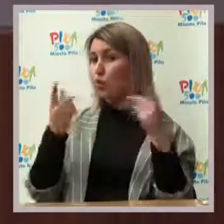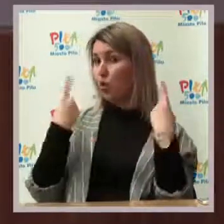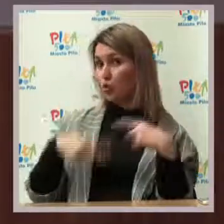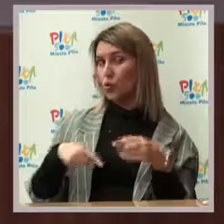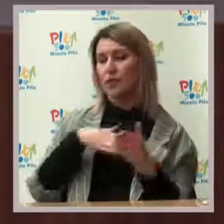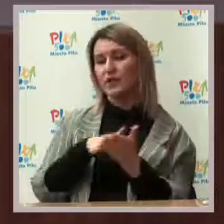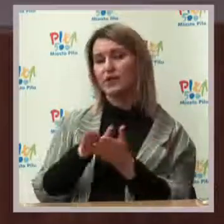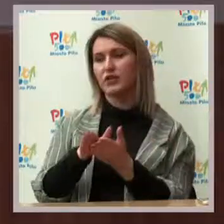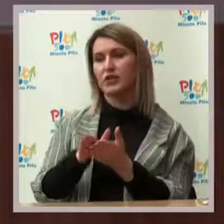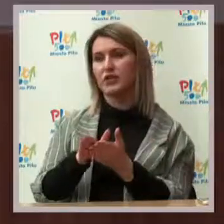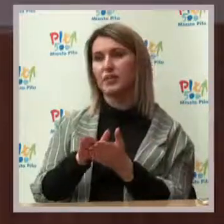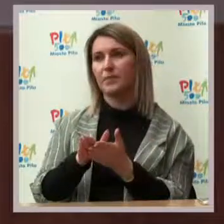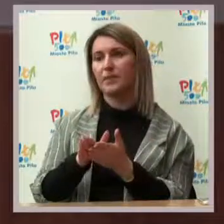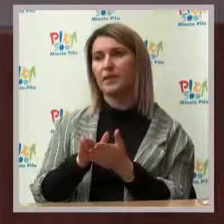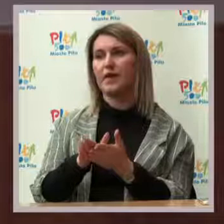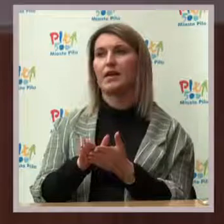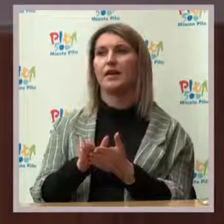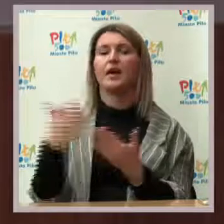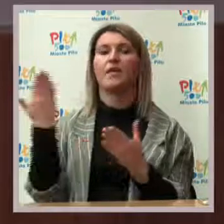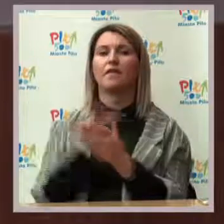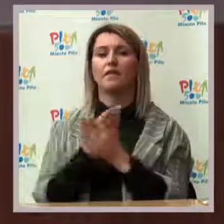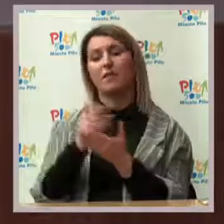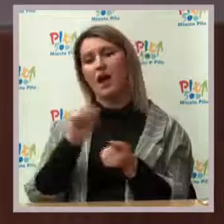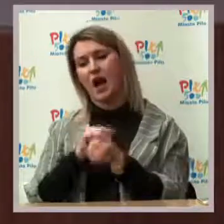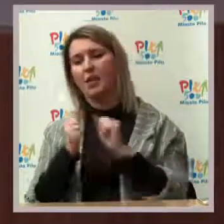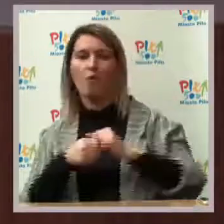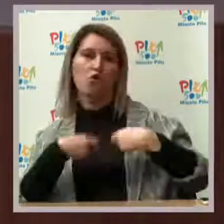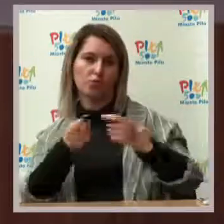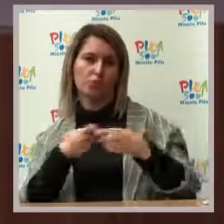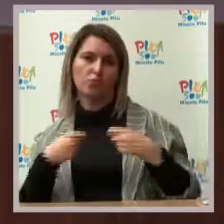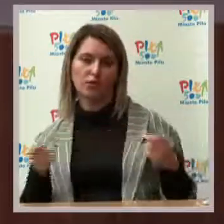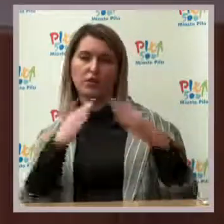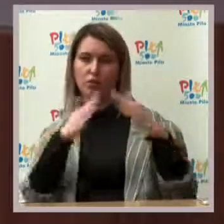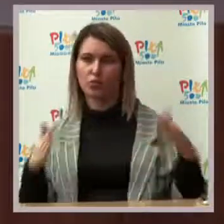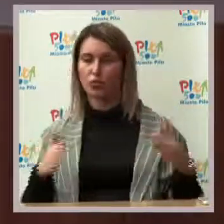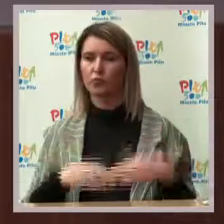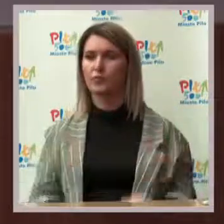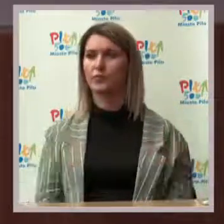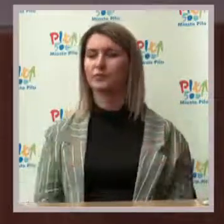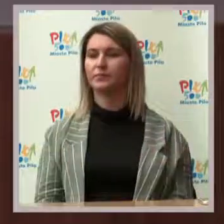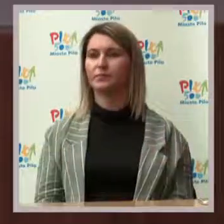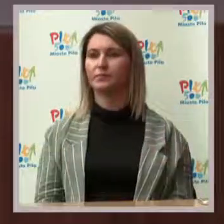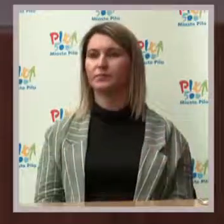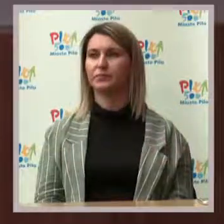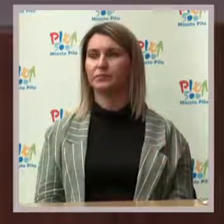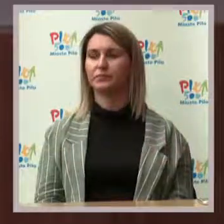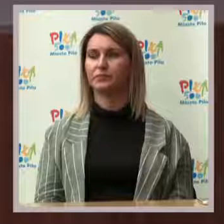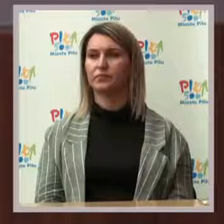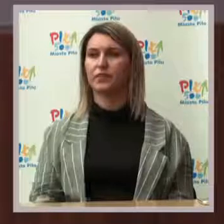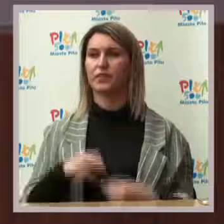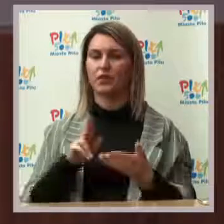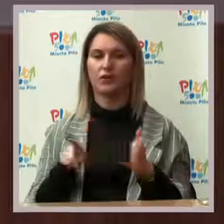albo sprzedaż tych nieruchomości pod cele inwestycyjne. Dotyczy to również